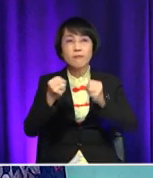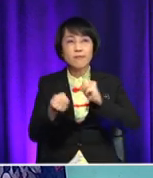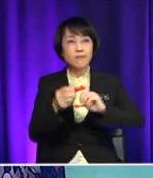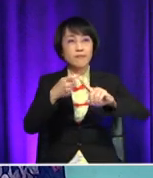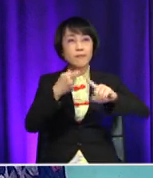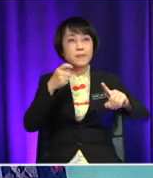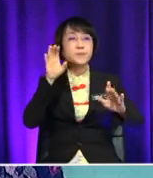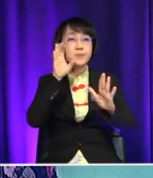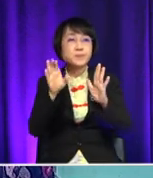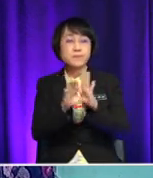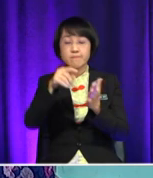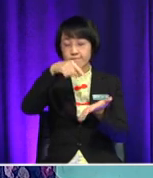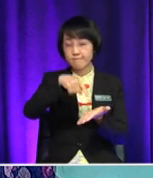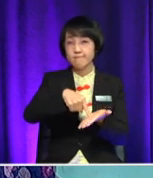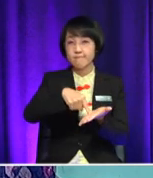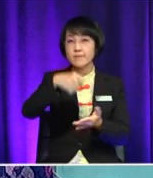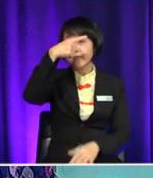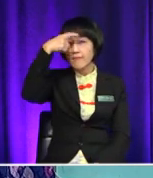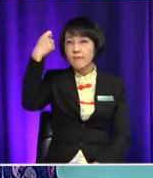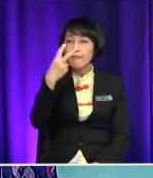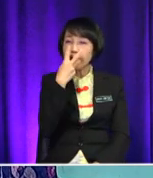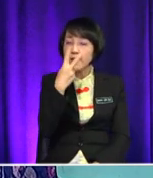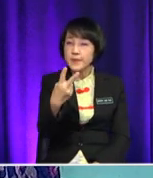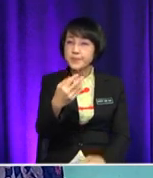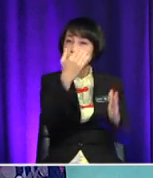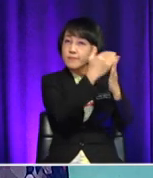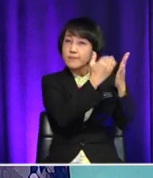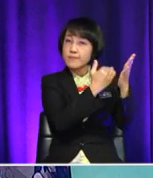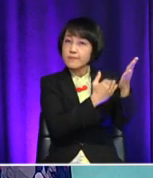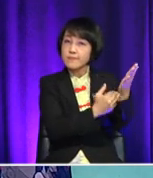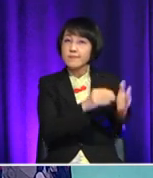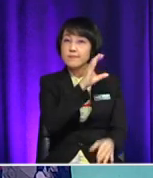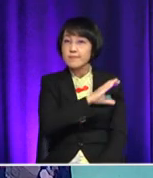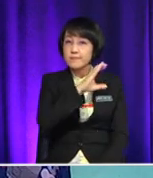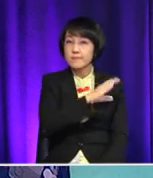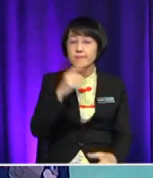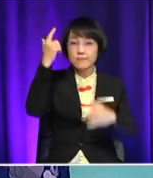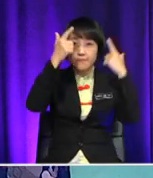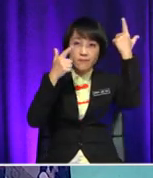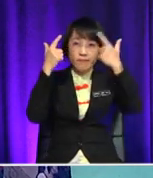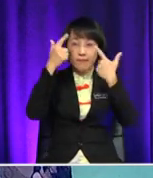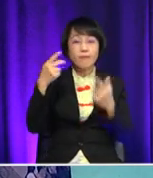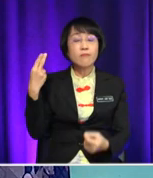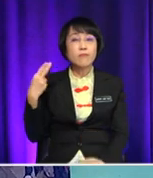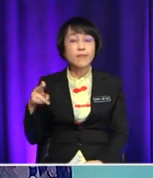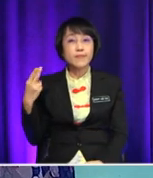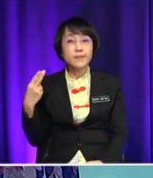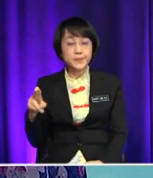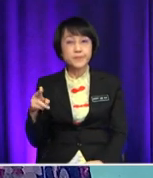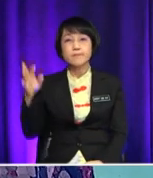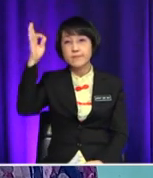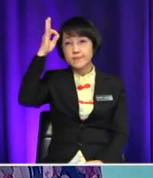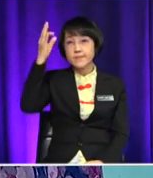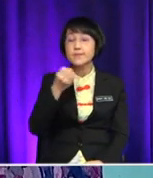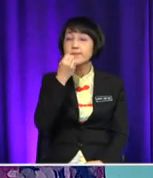sebabnya kalau kita tengok di situ yang diselenggarakan oleh ciri-ciri pelancung hijau Jadi bagi